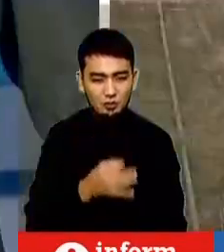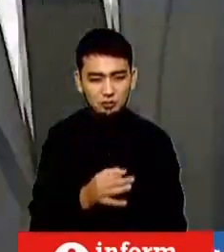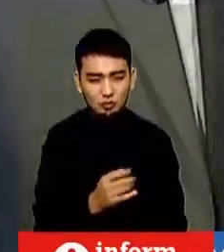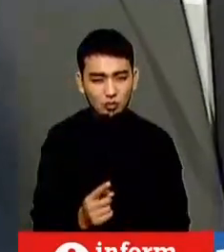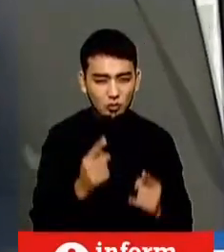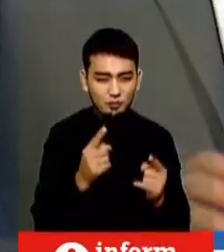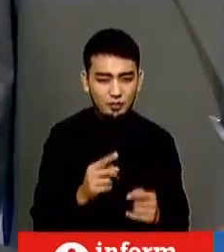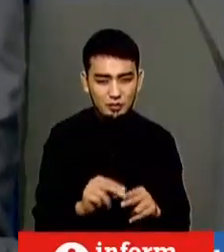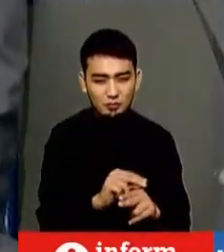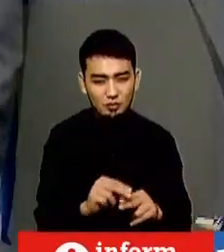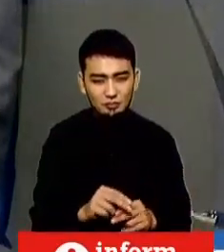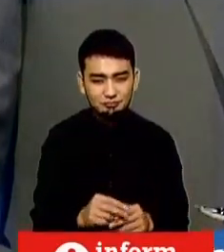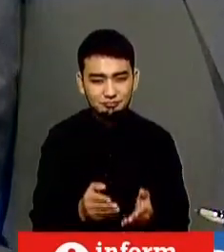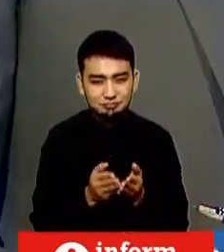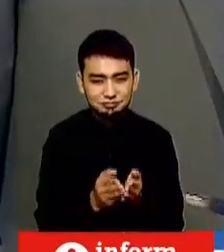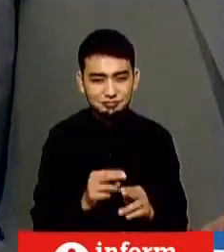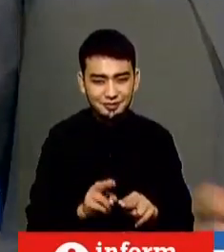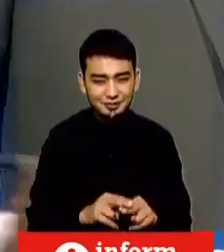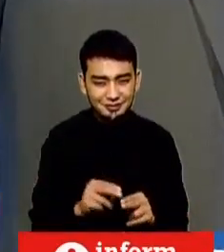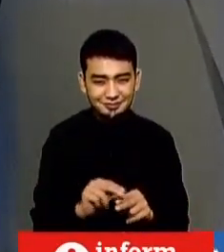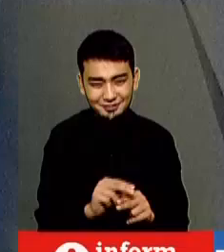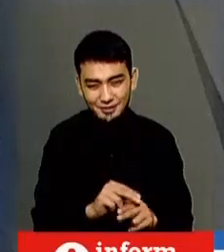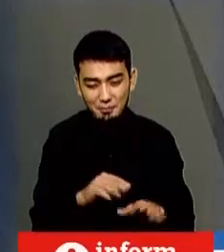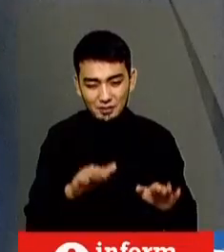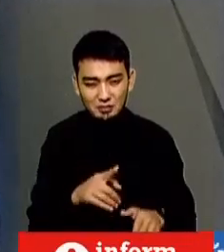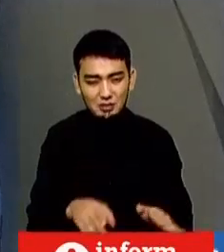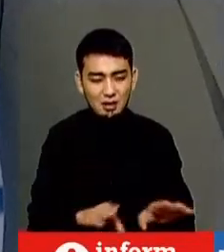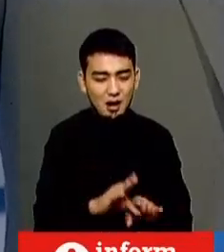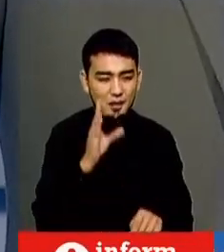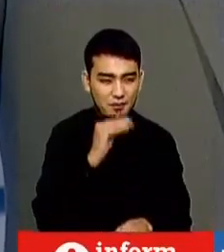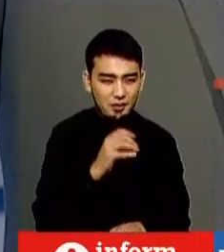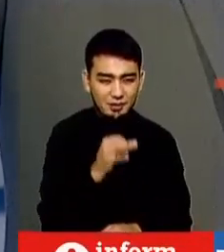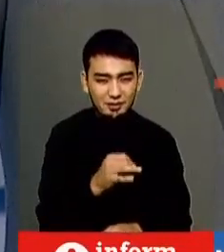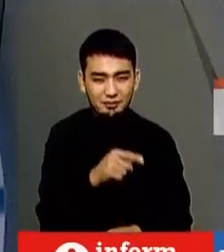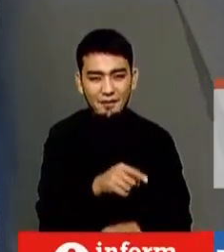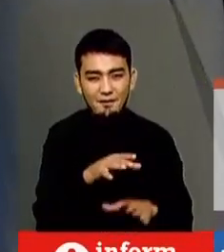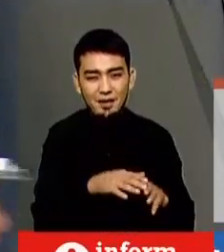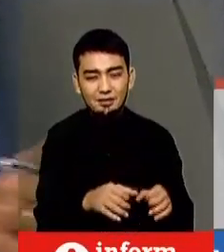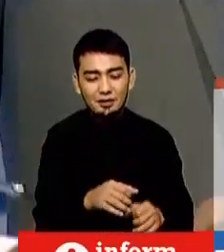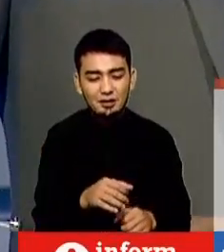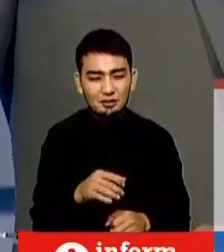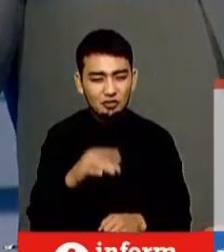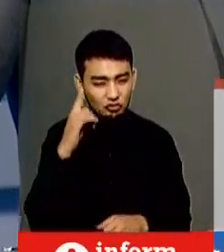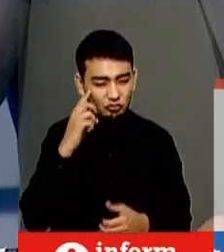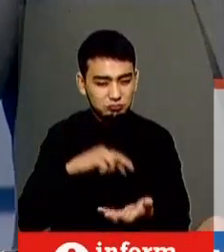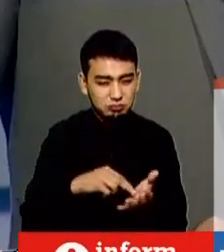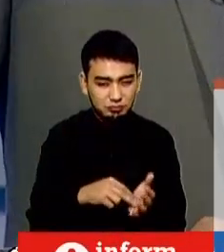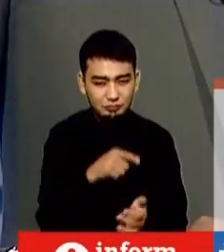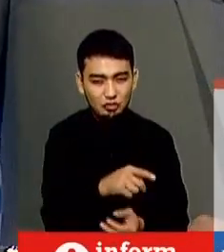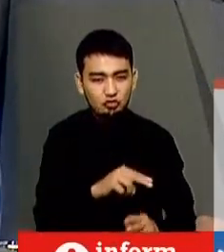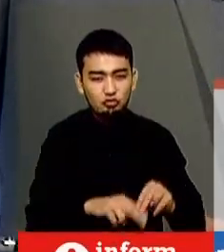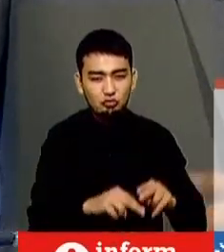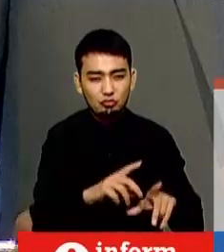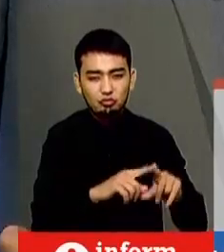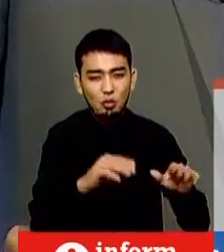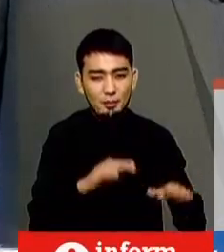крупное судоремонтное предприятие может закрыться. Местные власти планируют построить на его территории школу. Специалисты боятся остаться без работы,